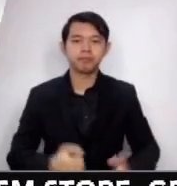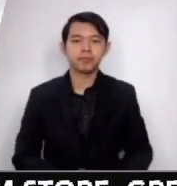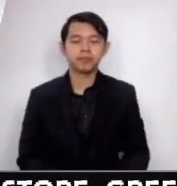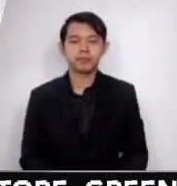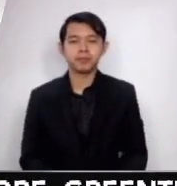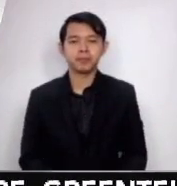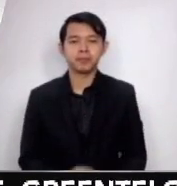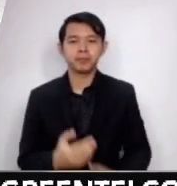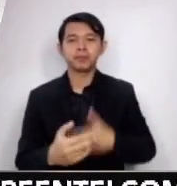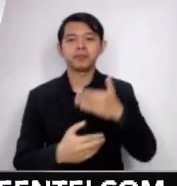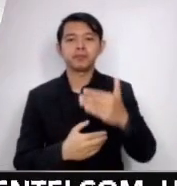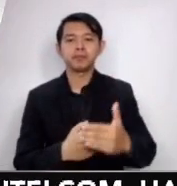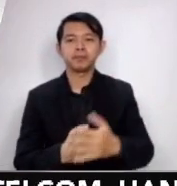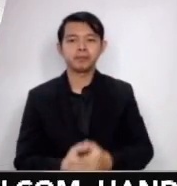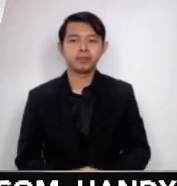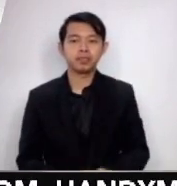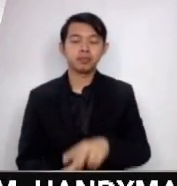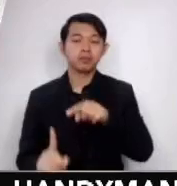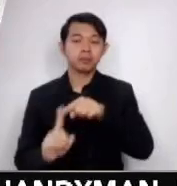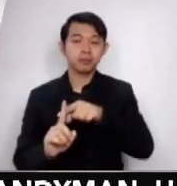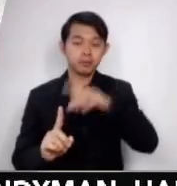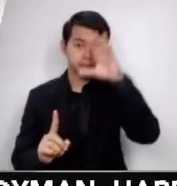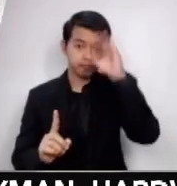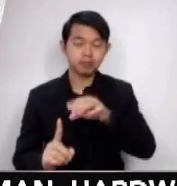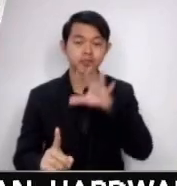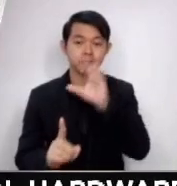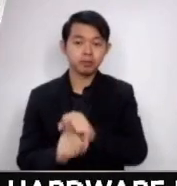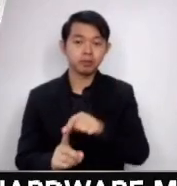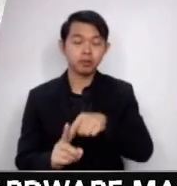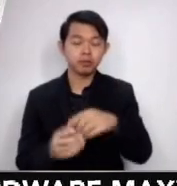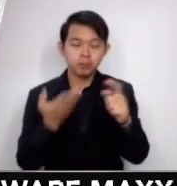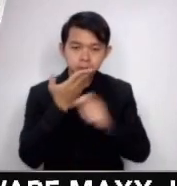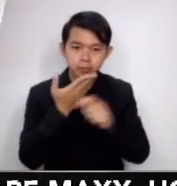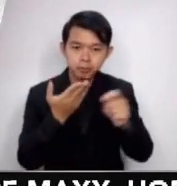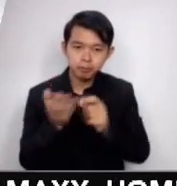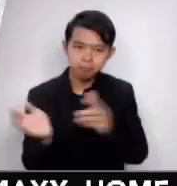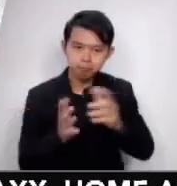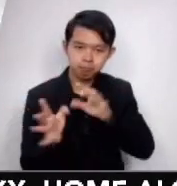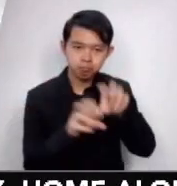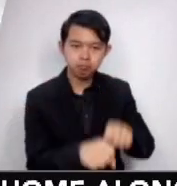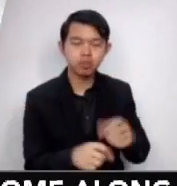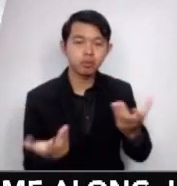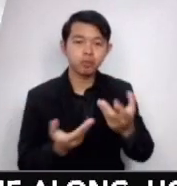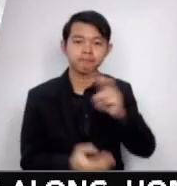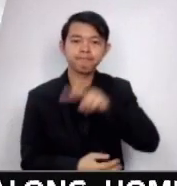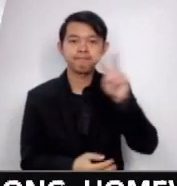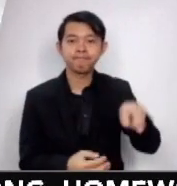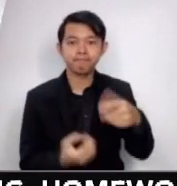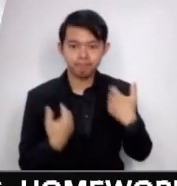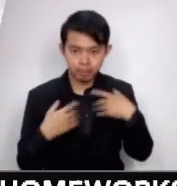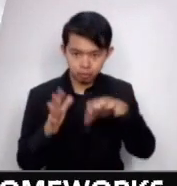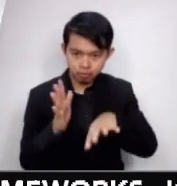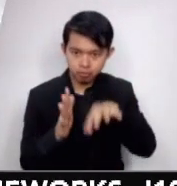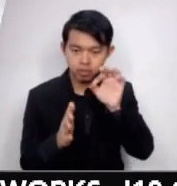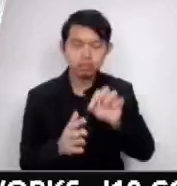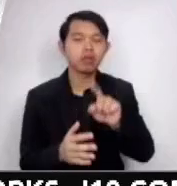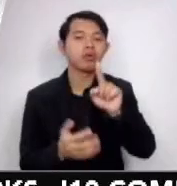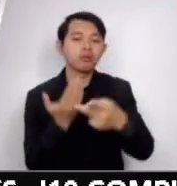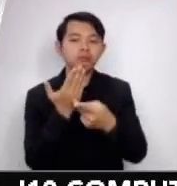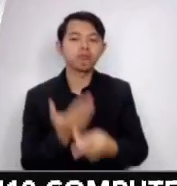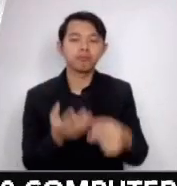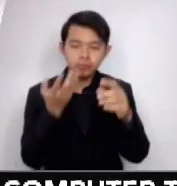Arestado ang isang lalaki sa drug buy bust operation sa Barangay Parada sa Valenzuela. Nasabat ang isang kilo ng umani shabu na nagkakahalaga ng